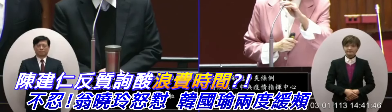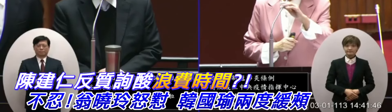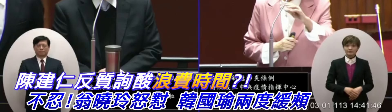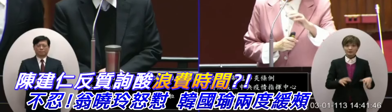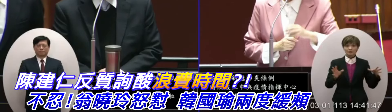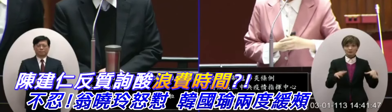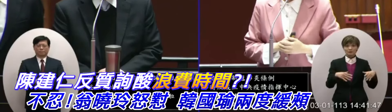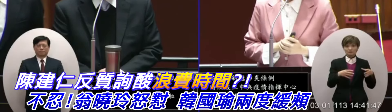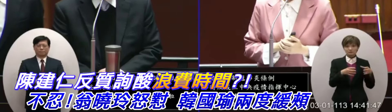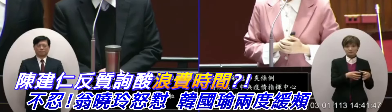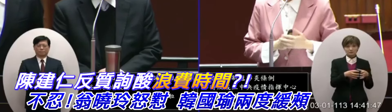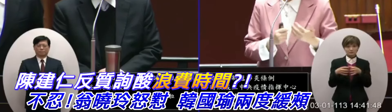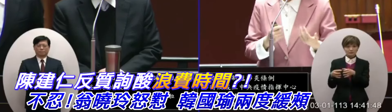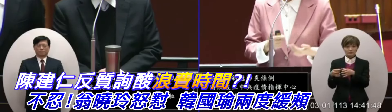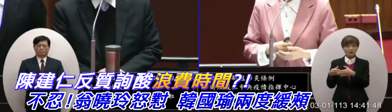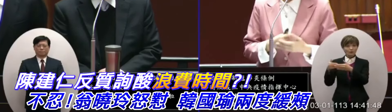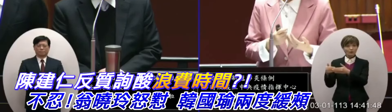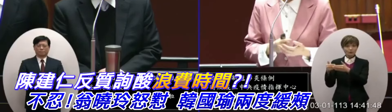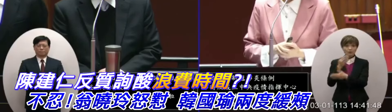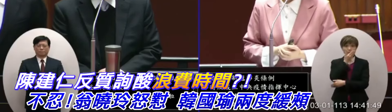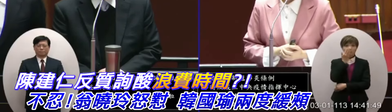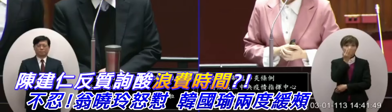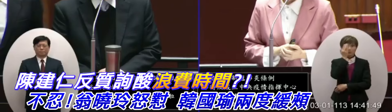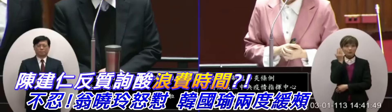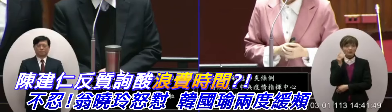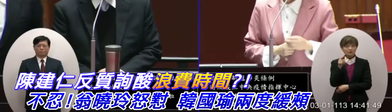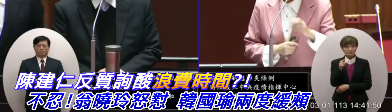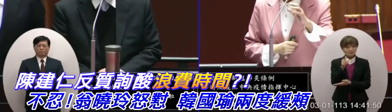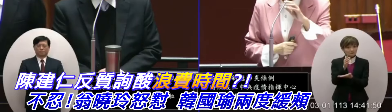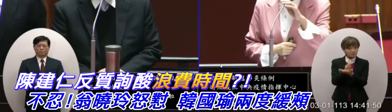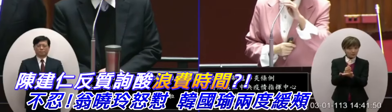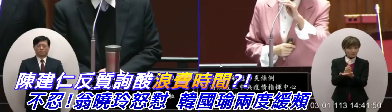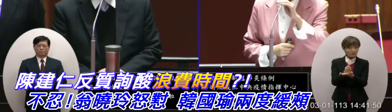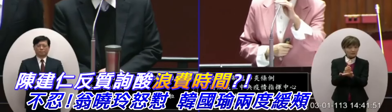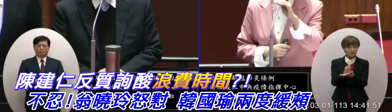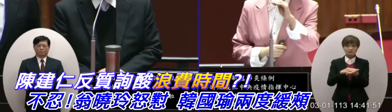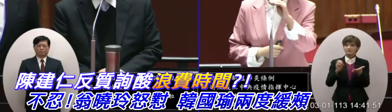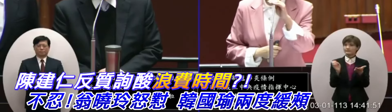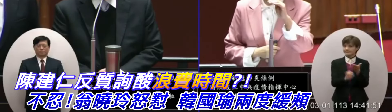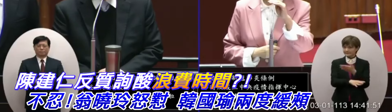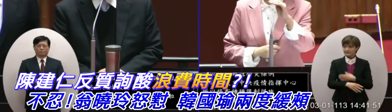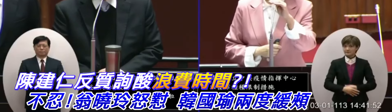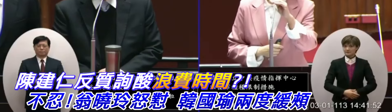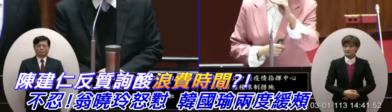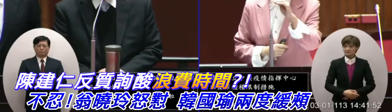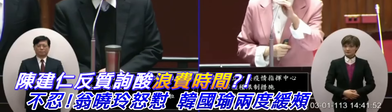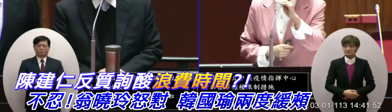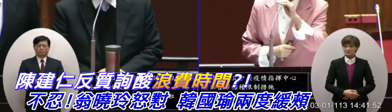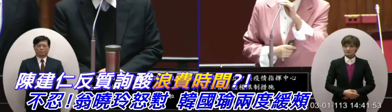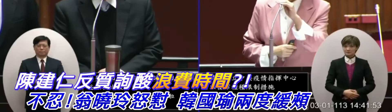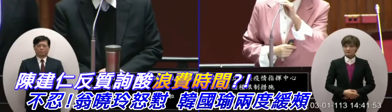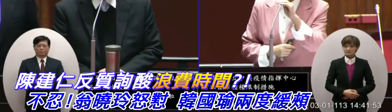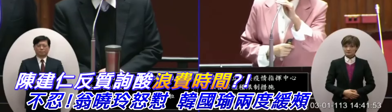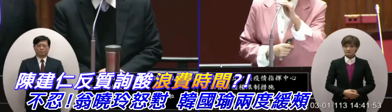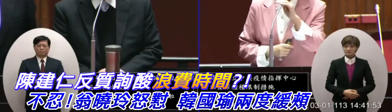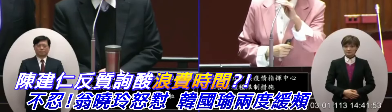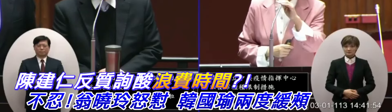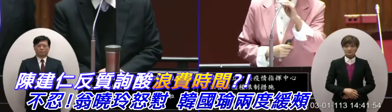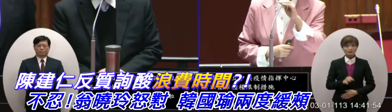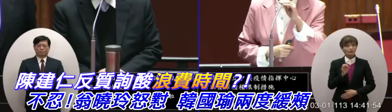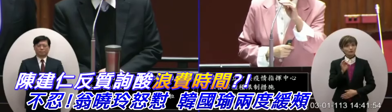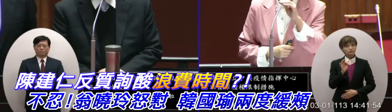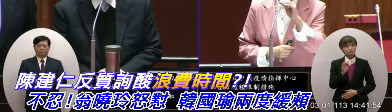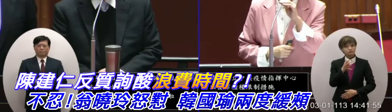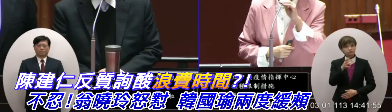团去大陆的旅游的这个法令限制已经不复存在，那么为什么还要持